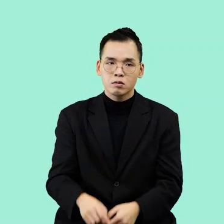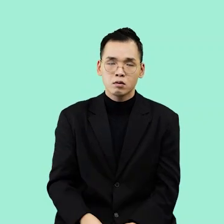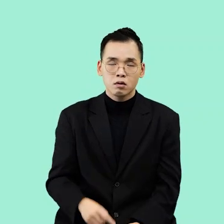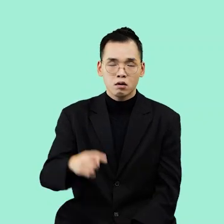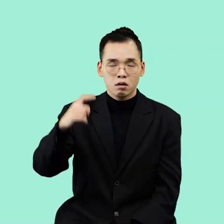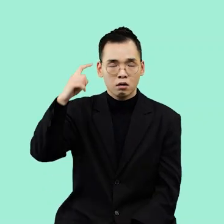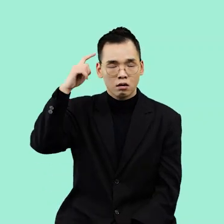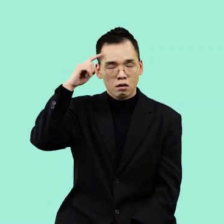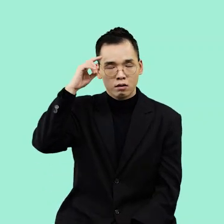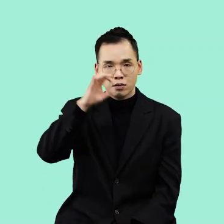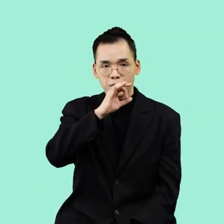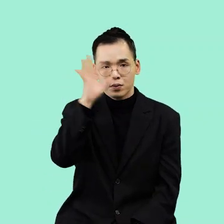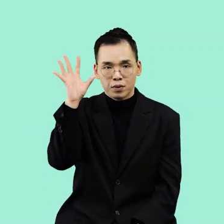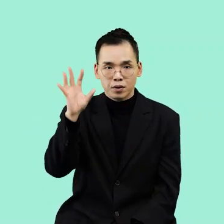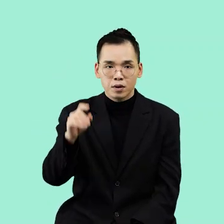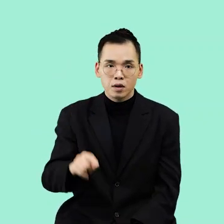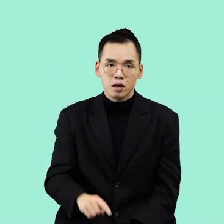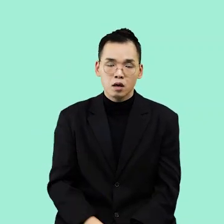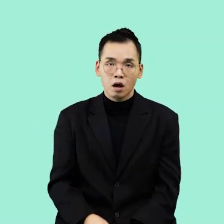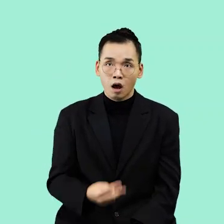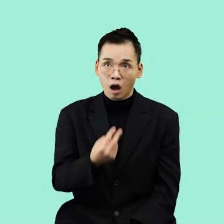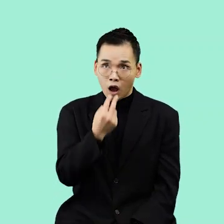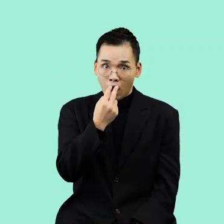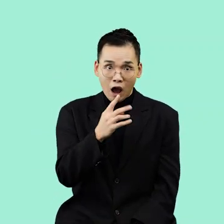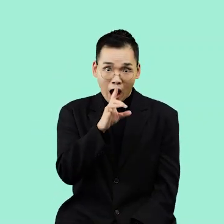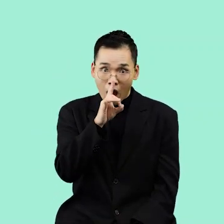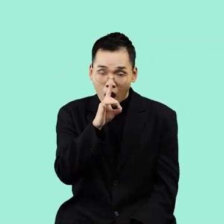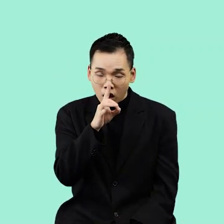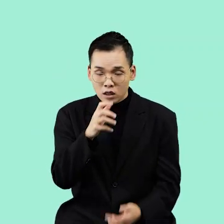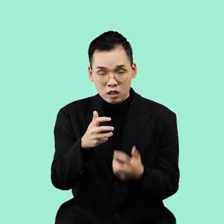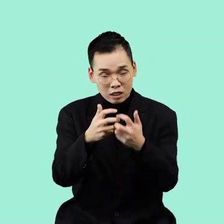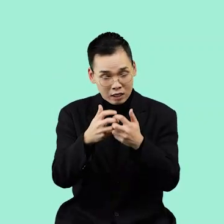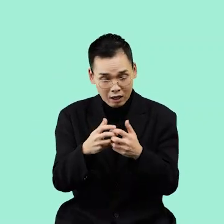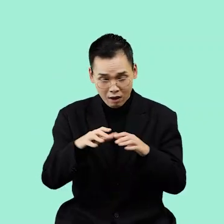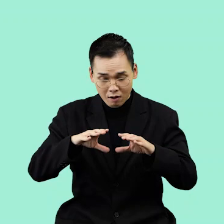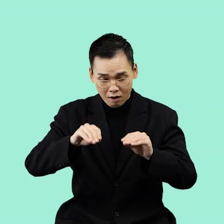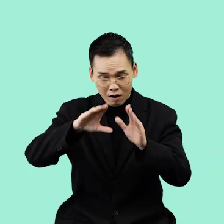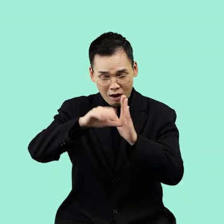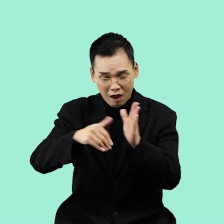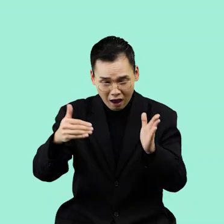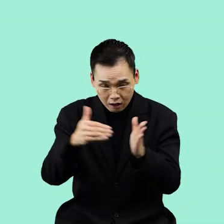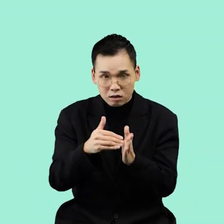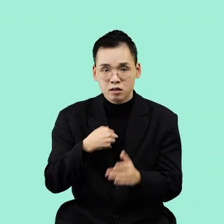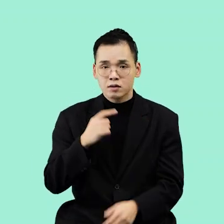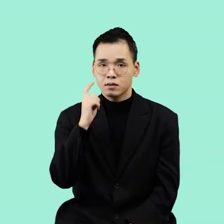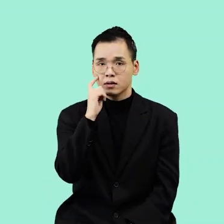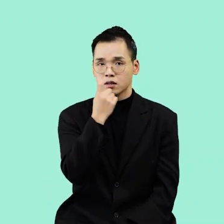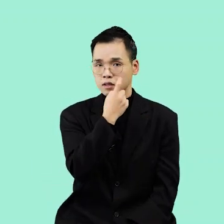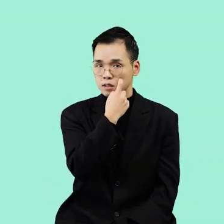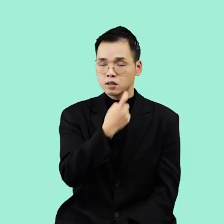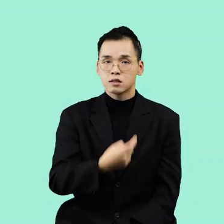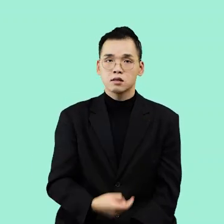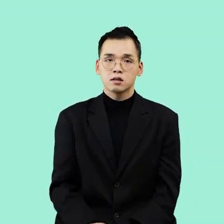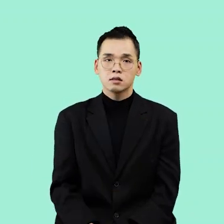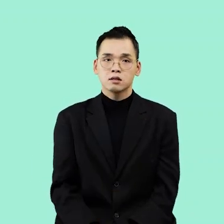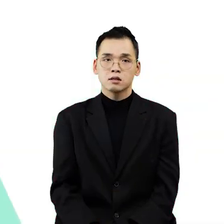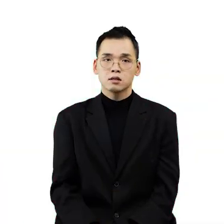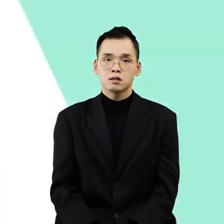의식을 잃거나 호흡곤란이 있는지 기계가 멈출 때까지 계속 확인합니다.